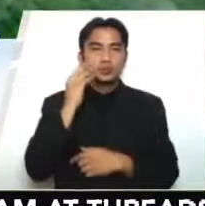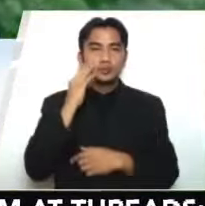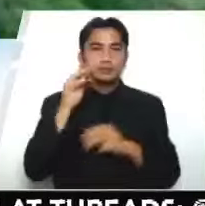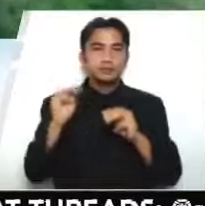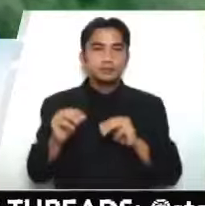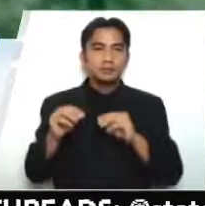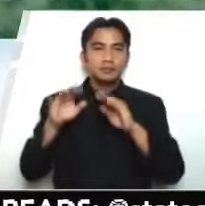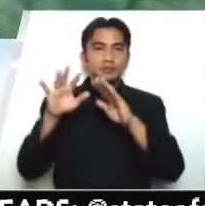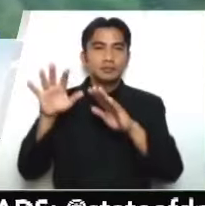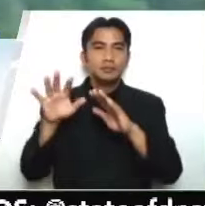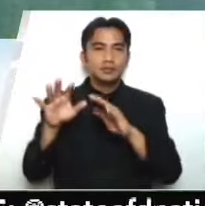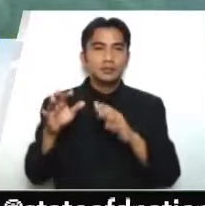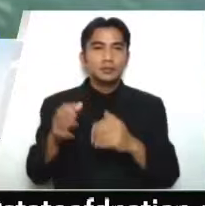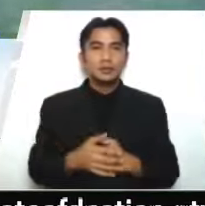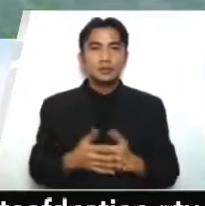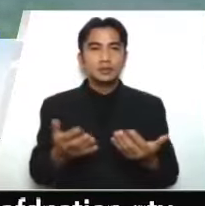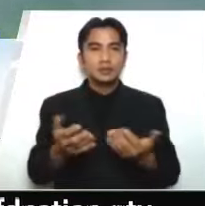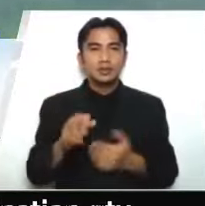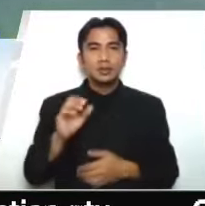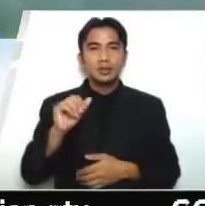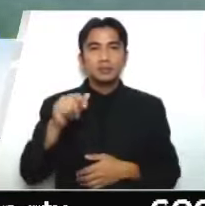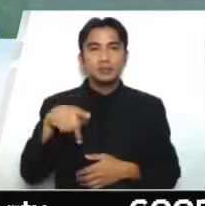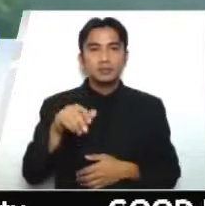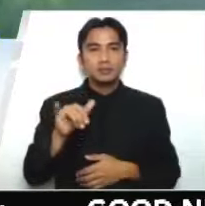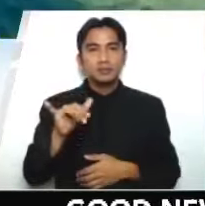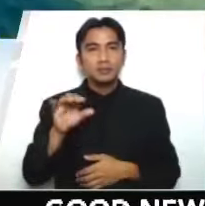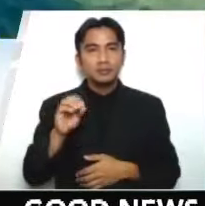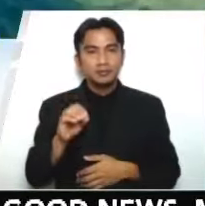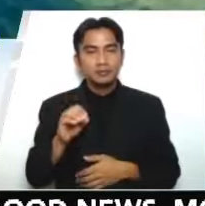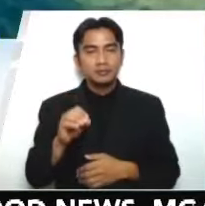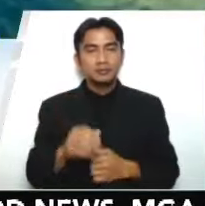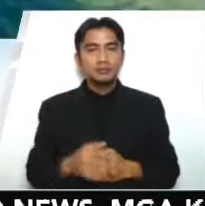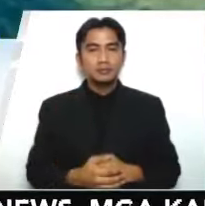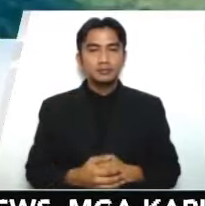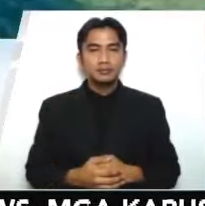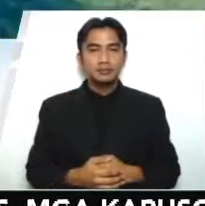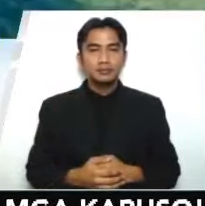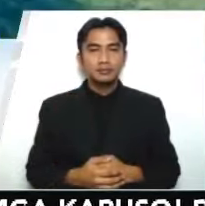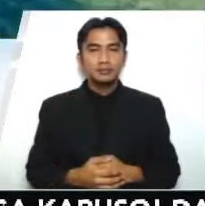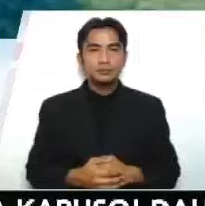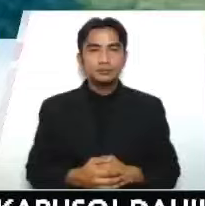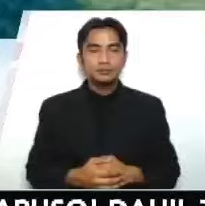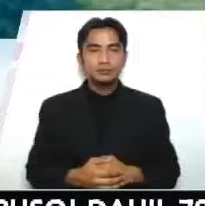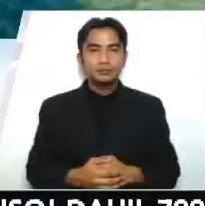Kalanasan, Apayao. Kung walang kayakap, itiis muna sa napakalabig na temperatura.